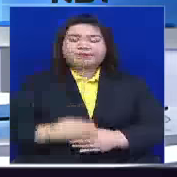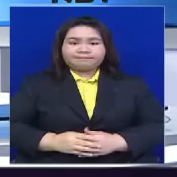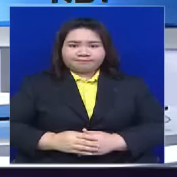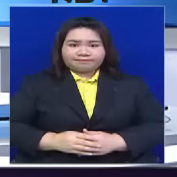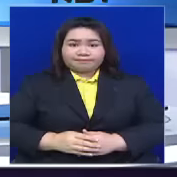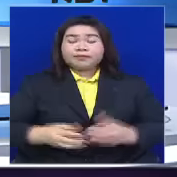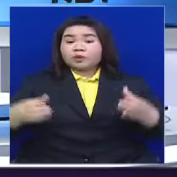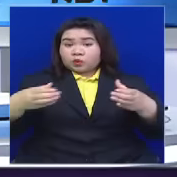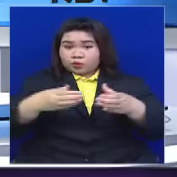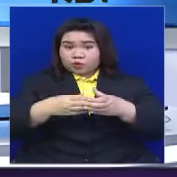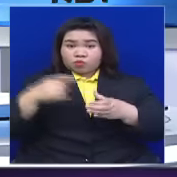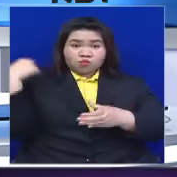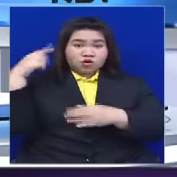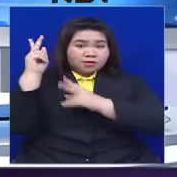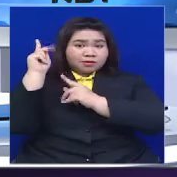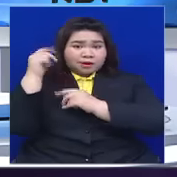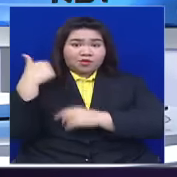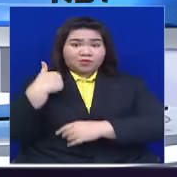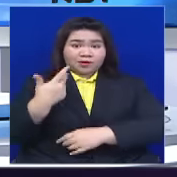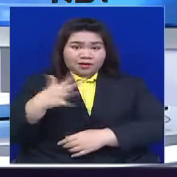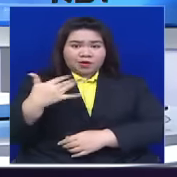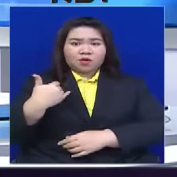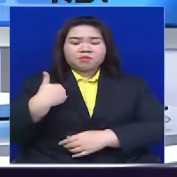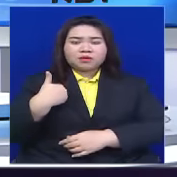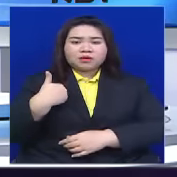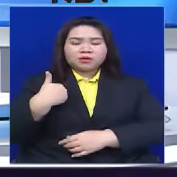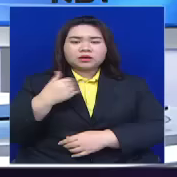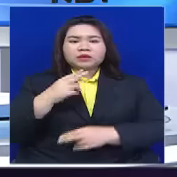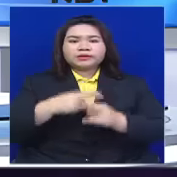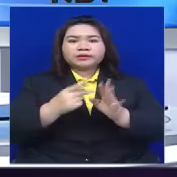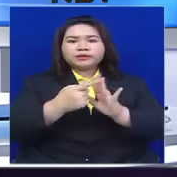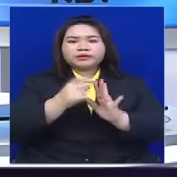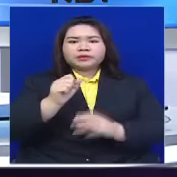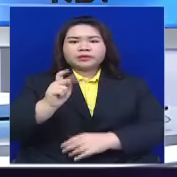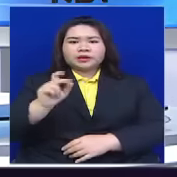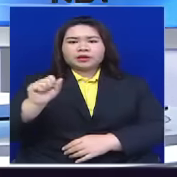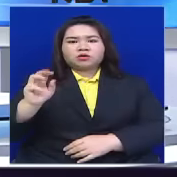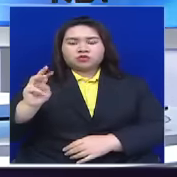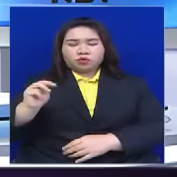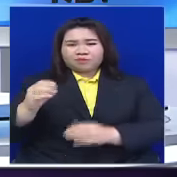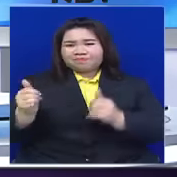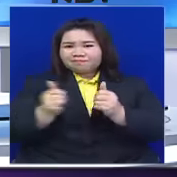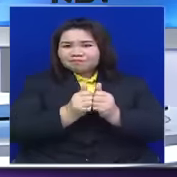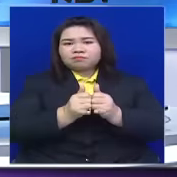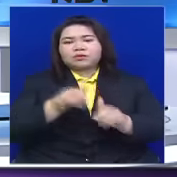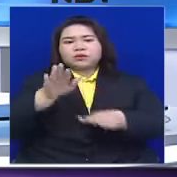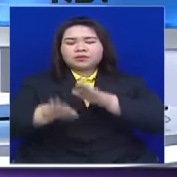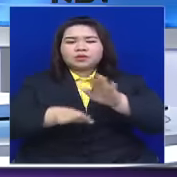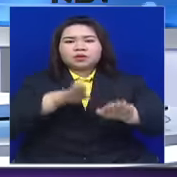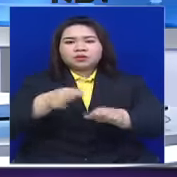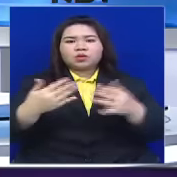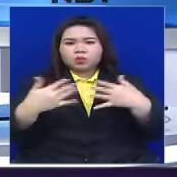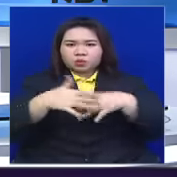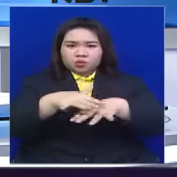จากทีมข่าวของคุณวิจิตราที่ลงพื้นที่ในวันนี้แล้วนะครับเรายังมีทีมข่าวของคุณเสกสมแจ้งจิตที่เกาะติดเจ้าหน้าที่เดินเท้าเข้าไปติดตามการค้นห